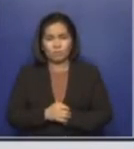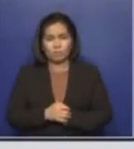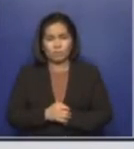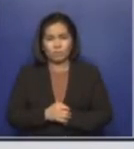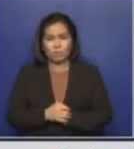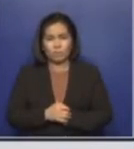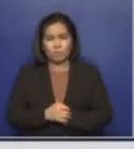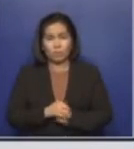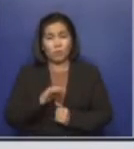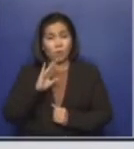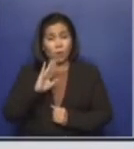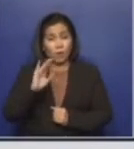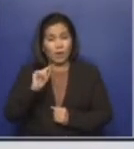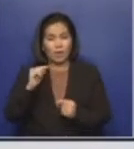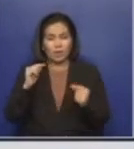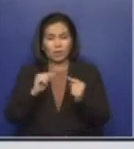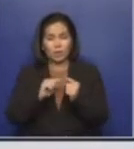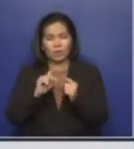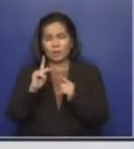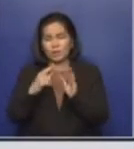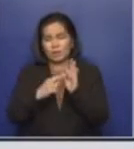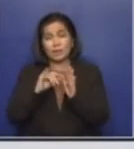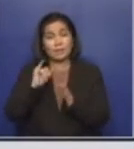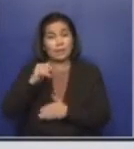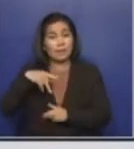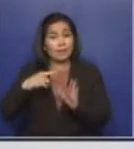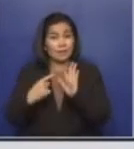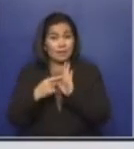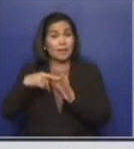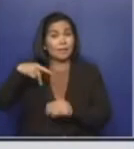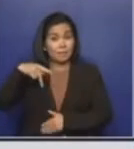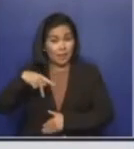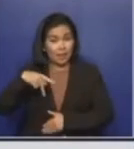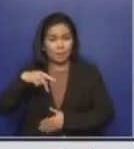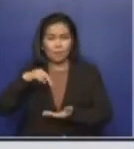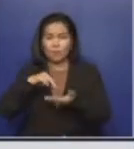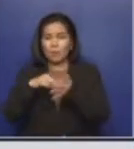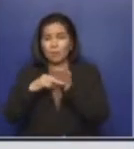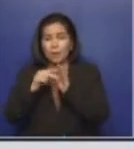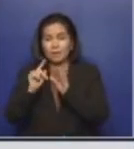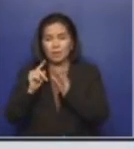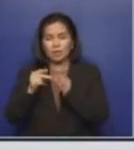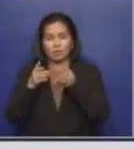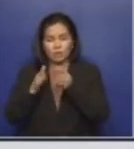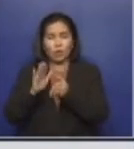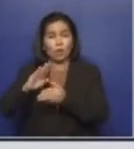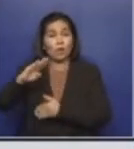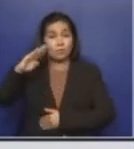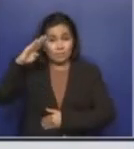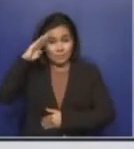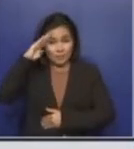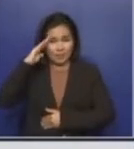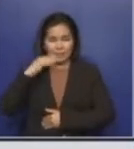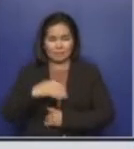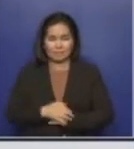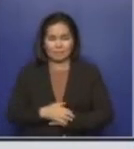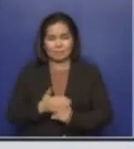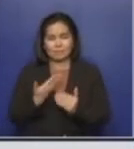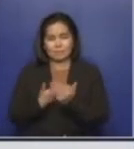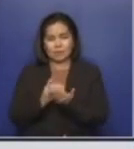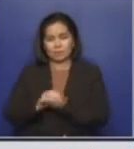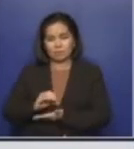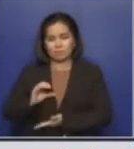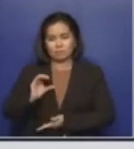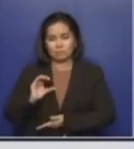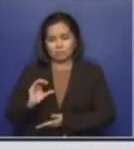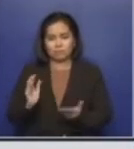กายภาพนี่ผมต้องยกเอาในส่วนของทางด้านทหารจัดงบประมาณลงไปในส่วนของทหาร